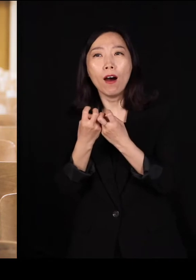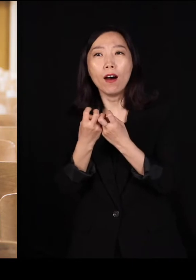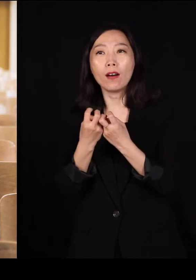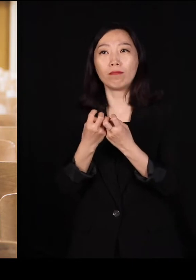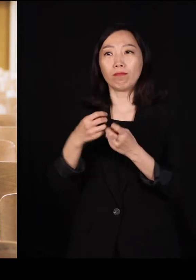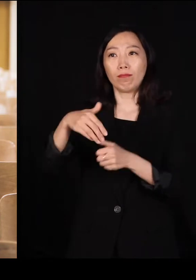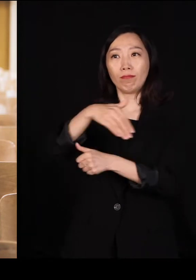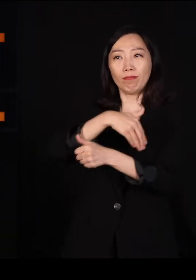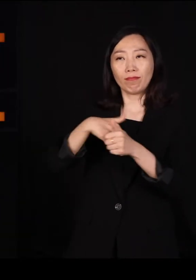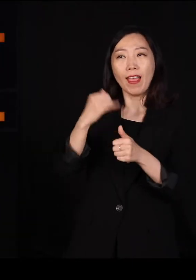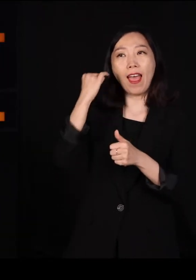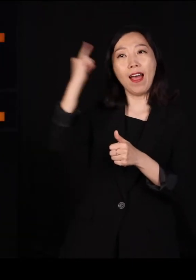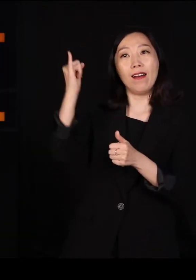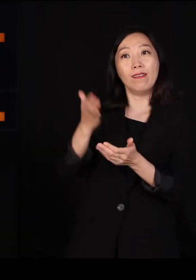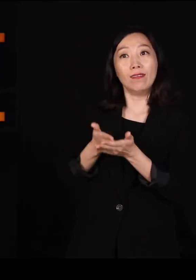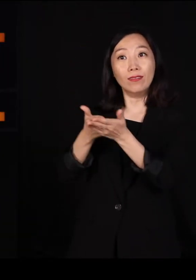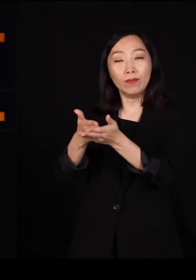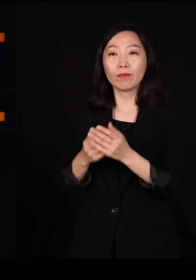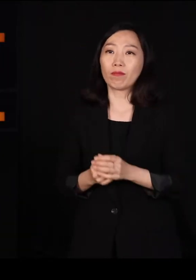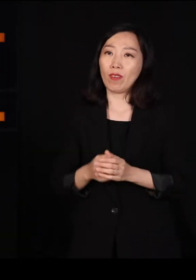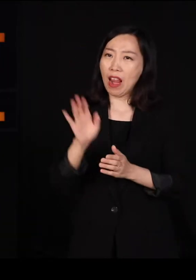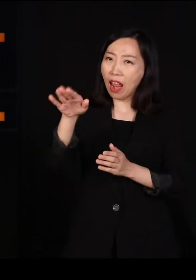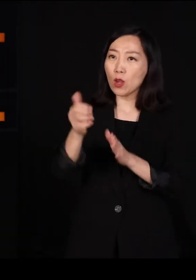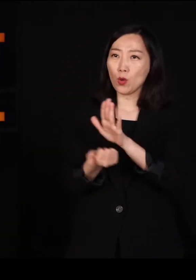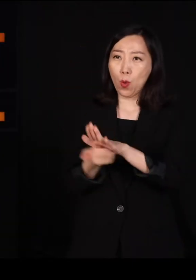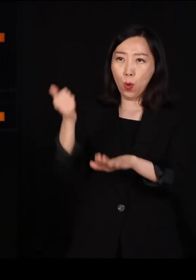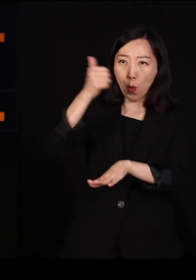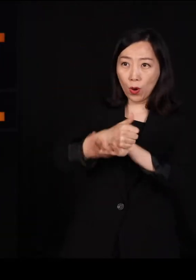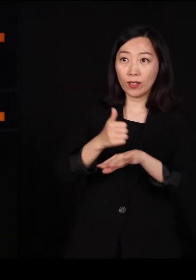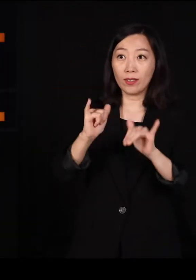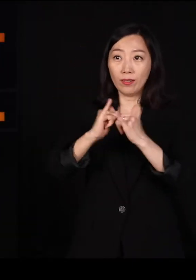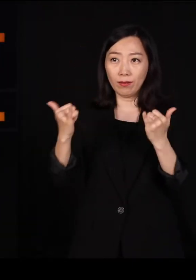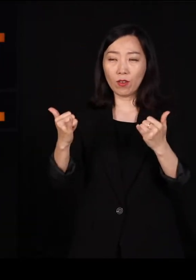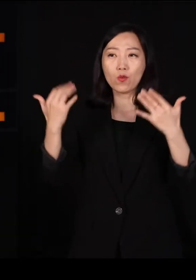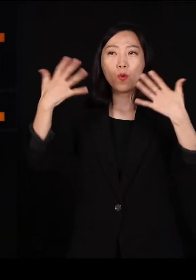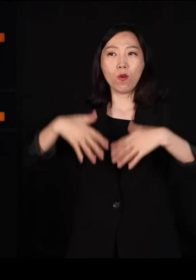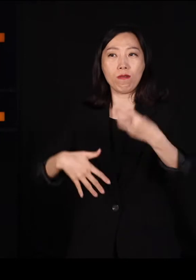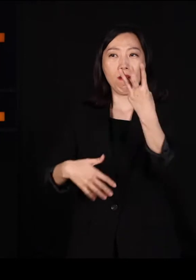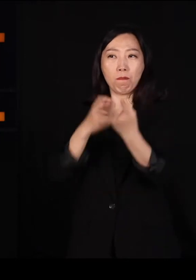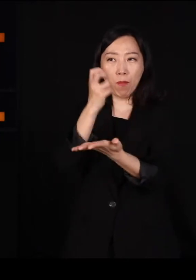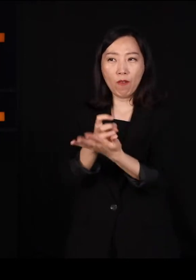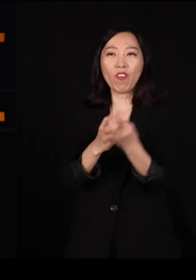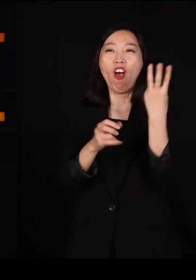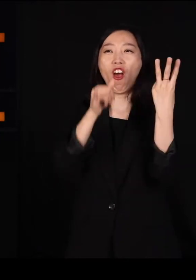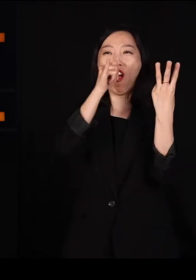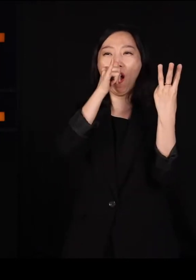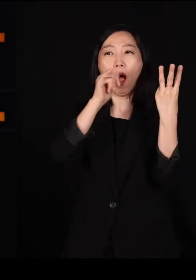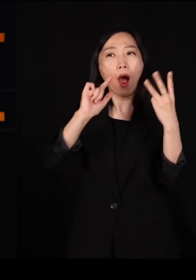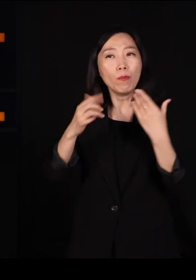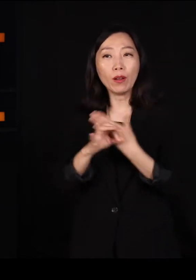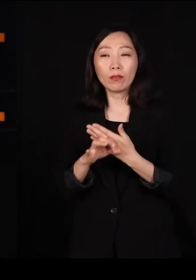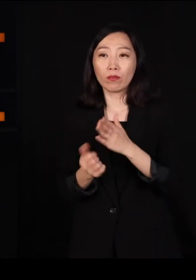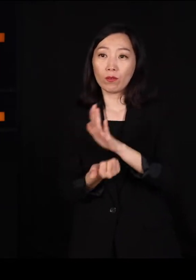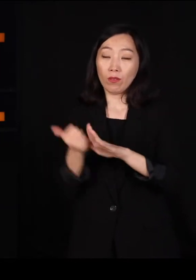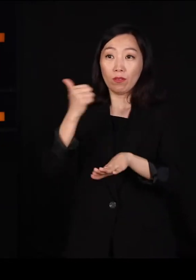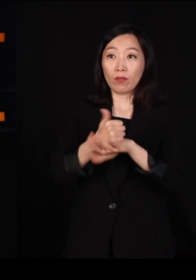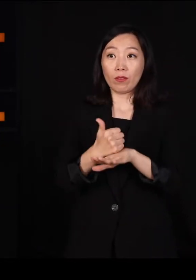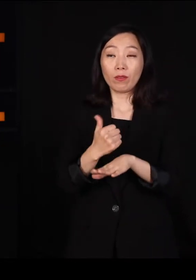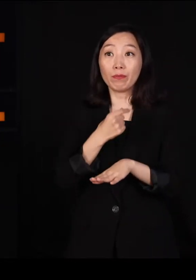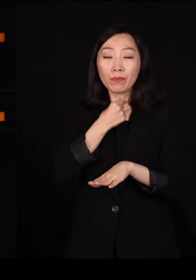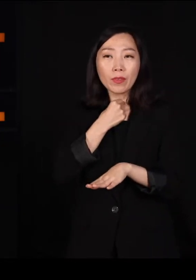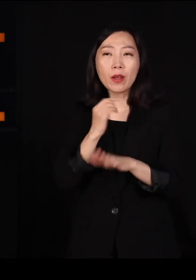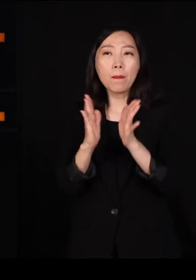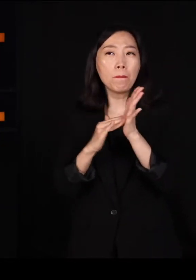하죠. 뭐 성공한 사람들의 세 가지 법칙이라든가 아니면 뭐 부자가 되려면 뭐 요거 이렇게 책들이 많이 막